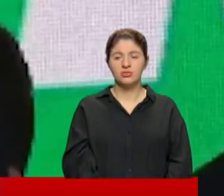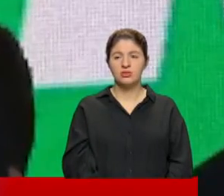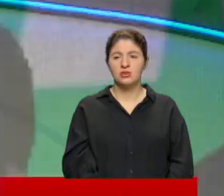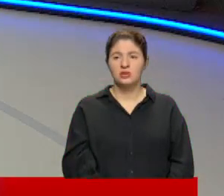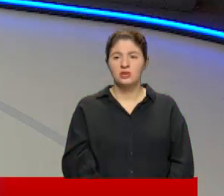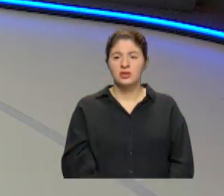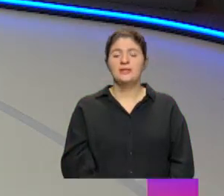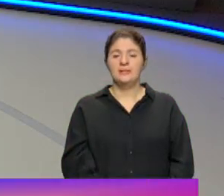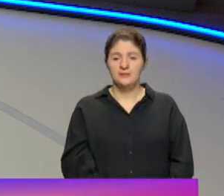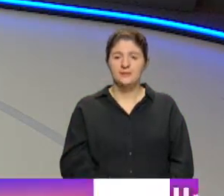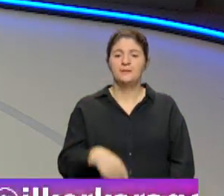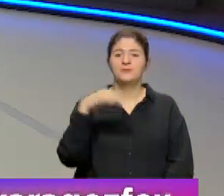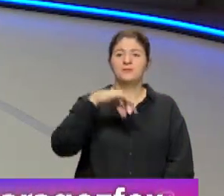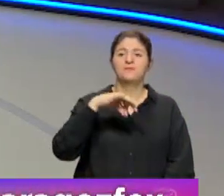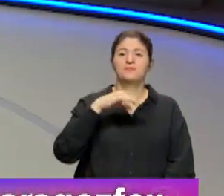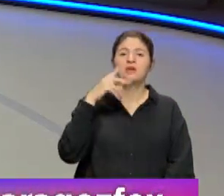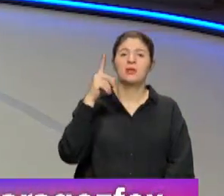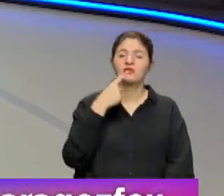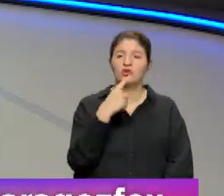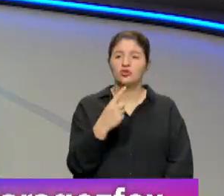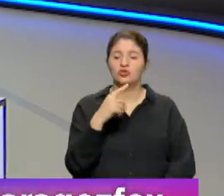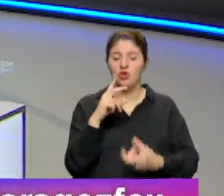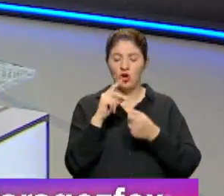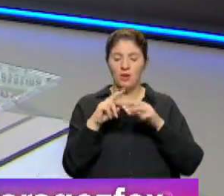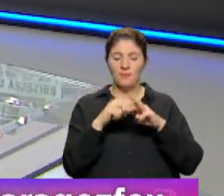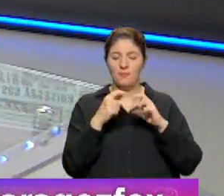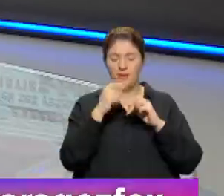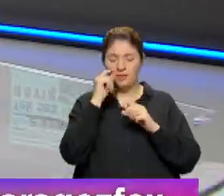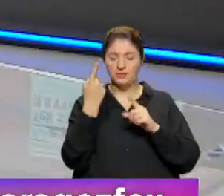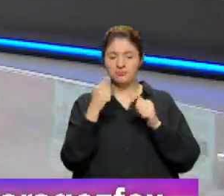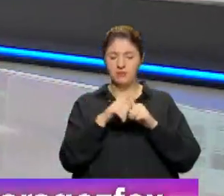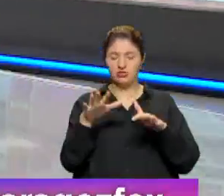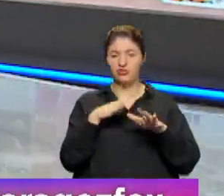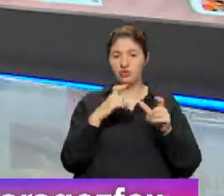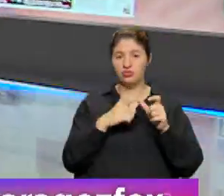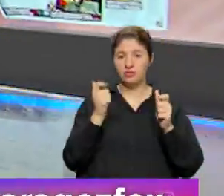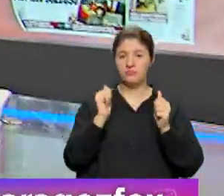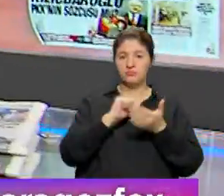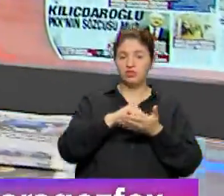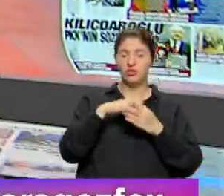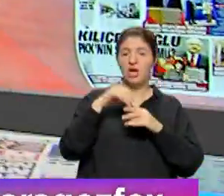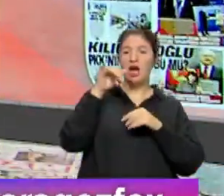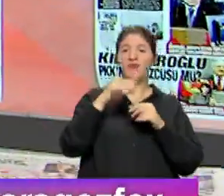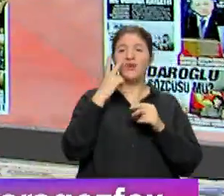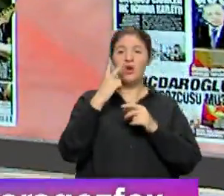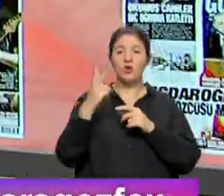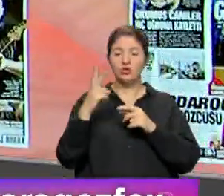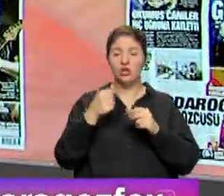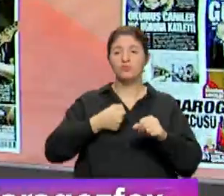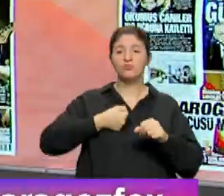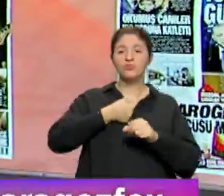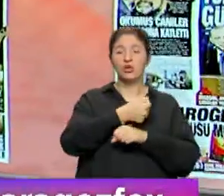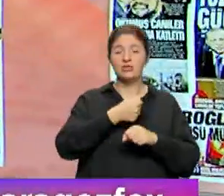alabildi şimdi AK Parti sözcüsü Ömer Çelik'ten bir sosyal medya paylaşımı var söyleyelim hak ve özgürlükler